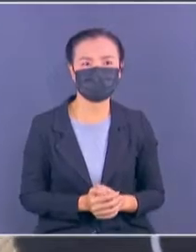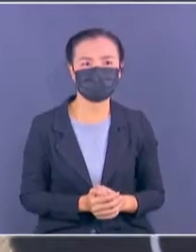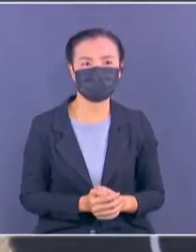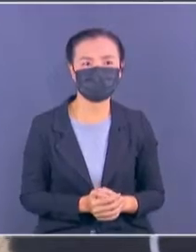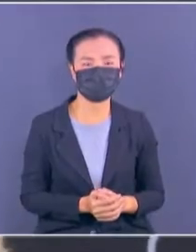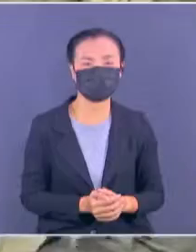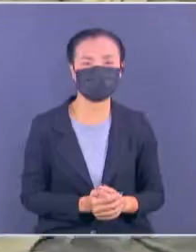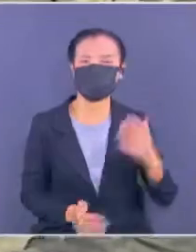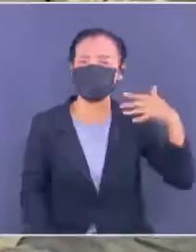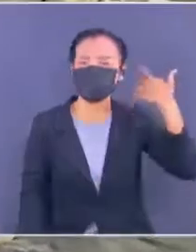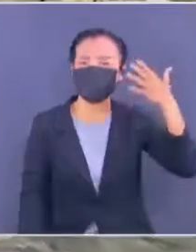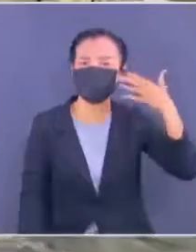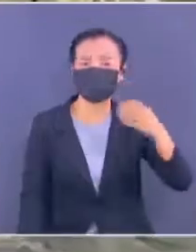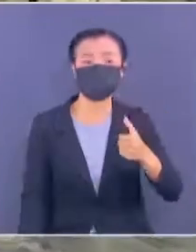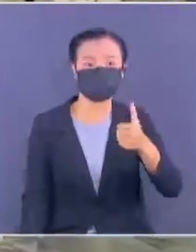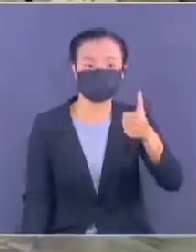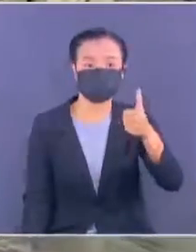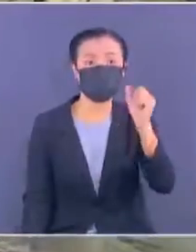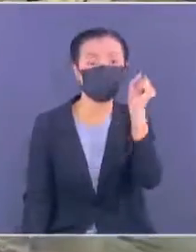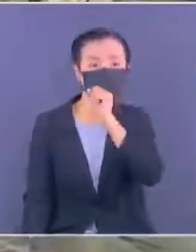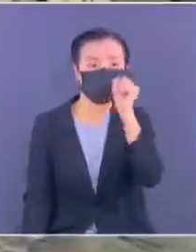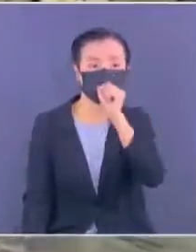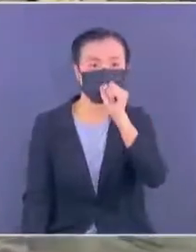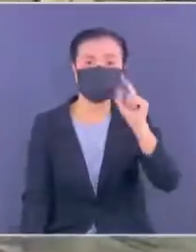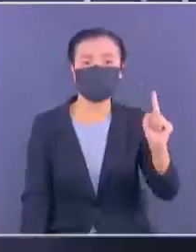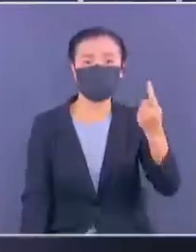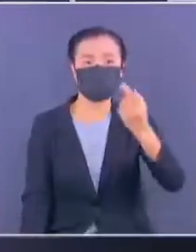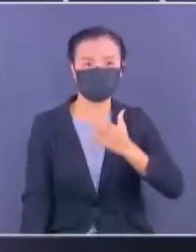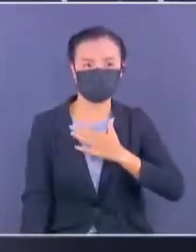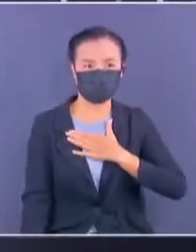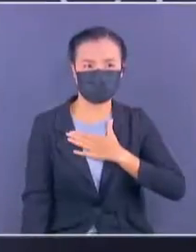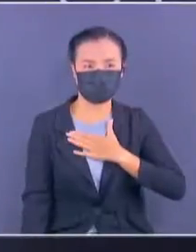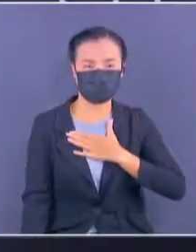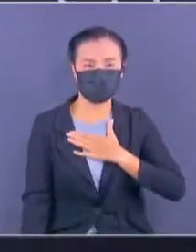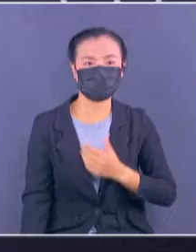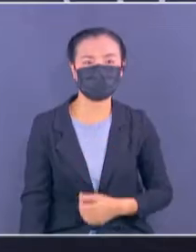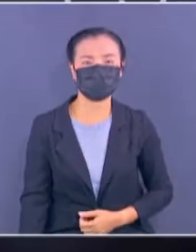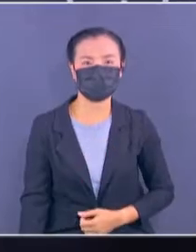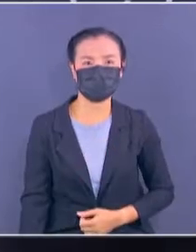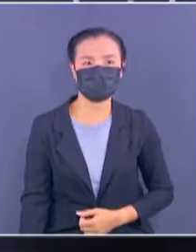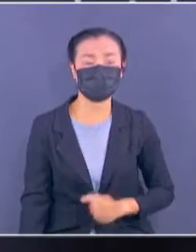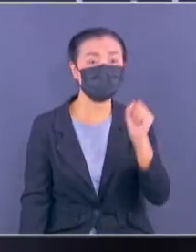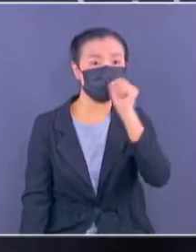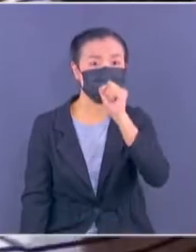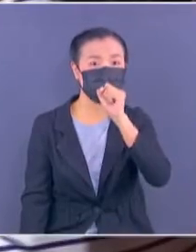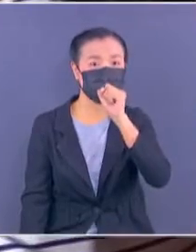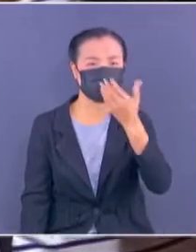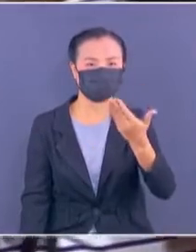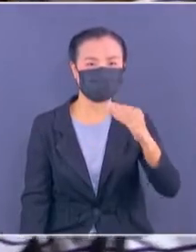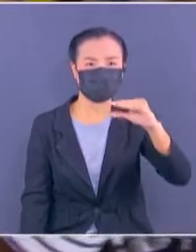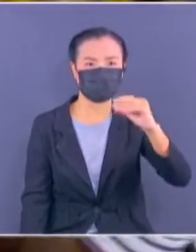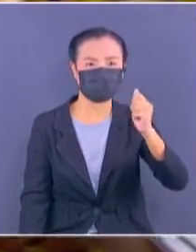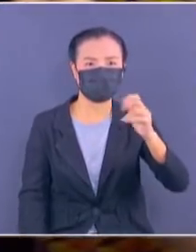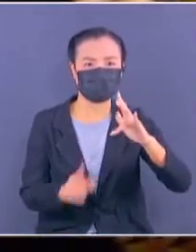เรียกว่าผ่านไปได้ด้วยดีนะคะกับคอนเสิร์ตใหญ่ครั้งแรกตันไฟตันวาไรตี้คอนเทนต์ของนักร้องเสียงดีโอ๊ตปราโมช